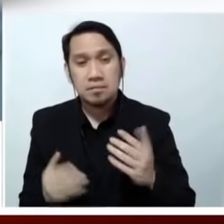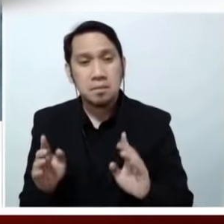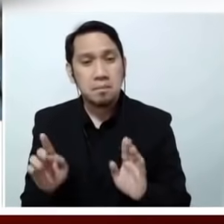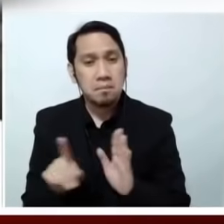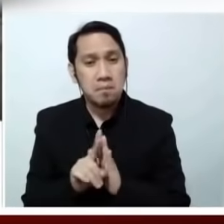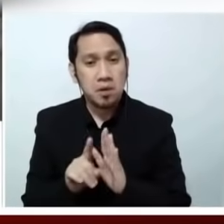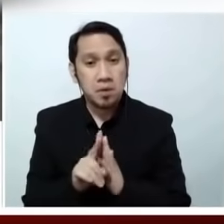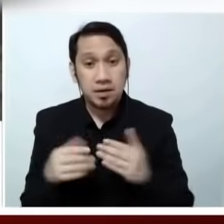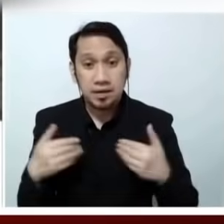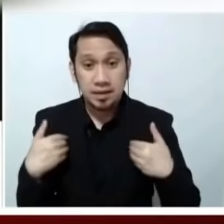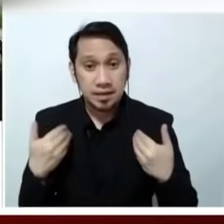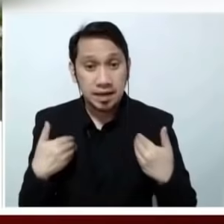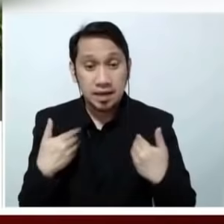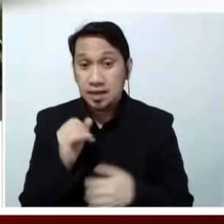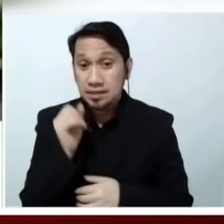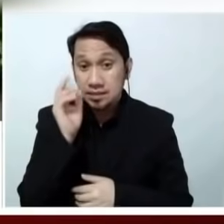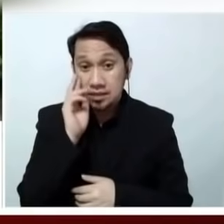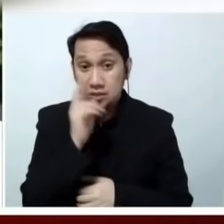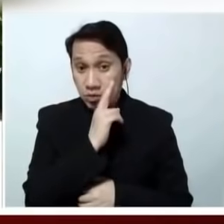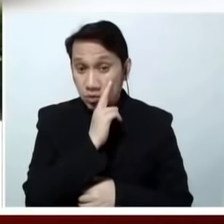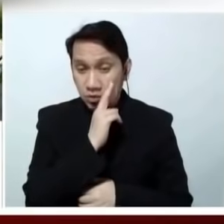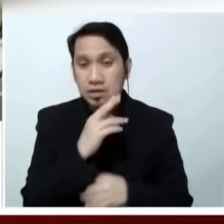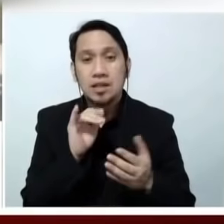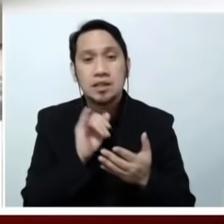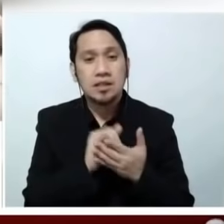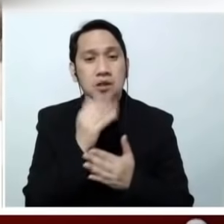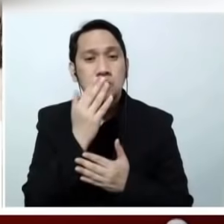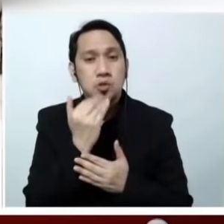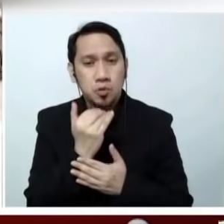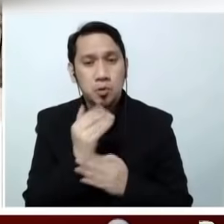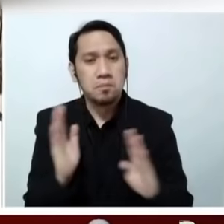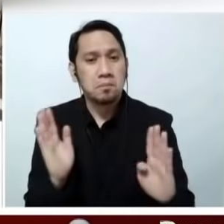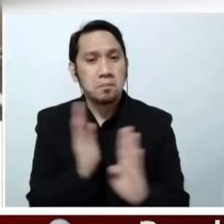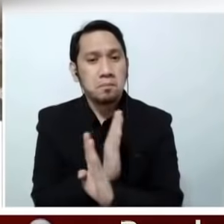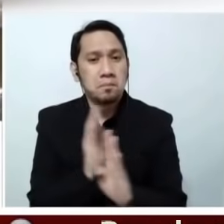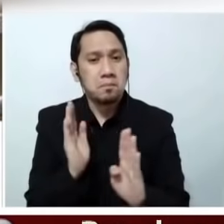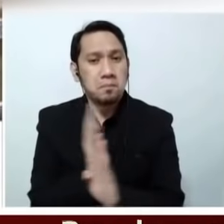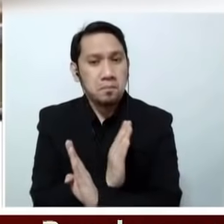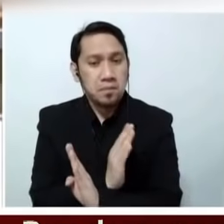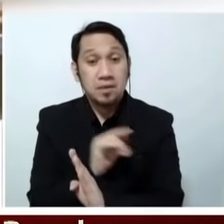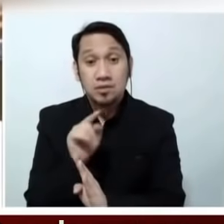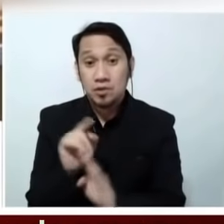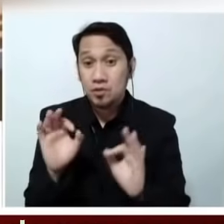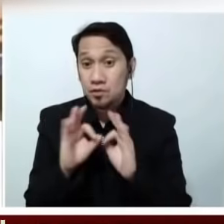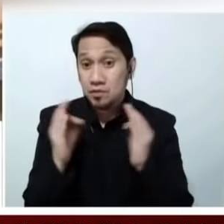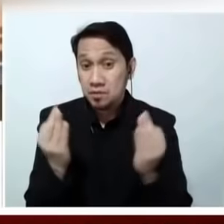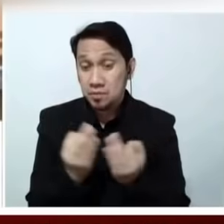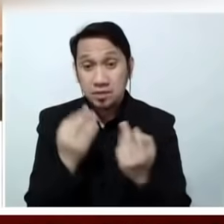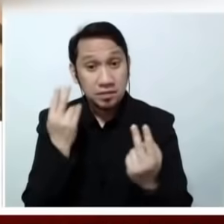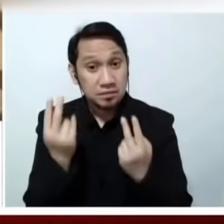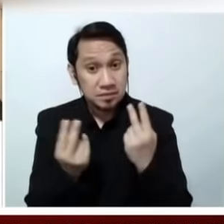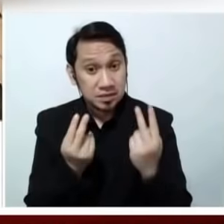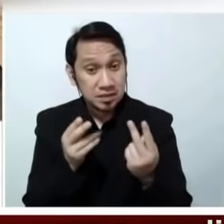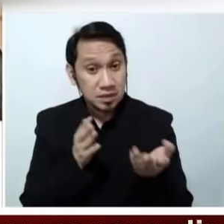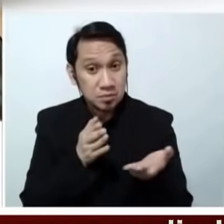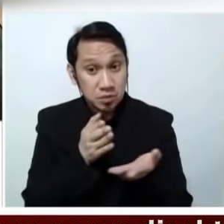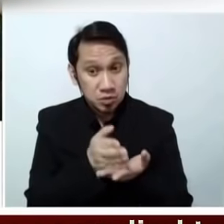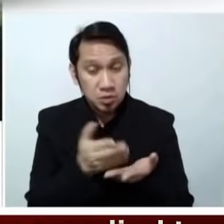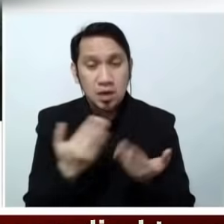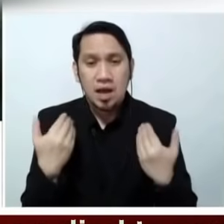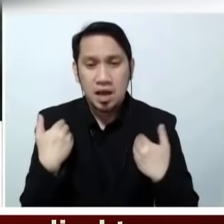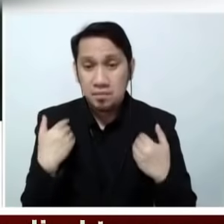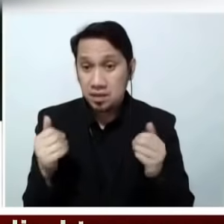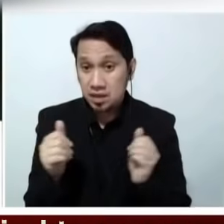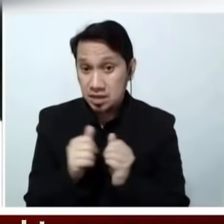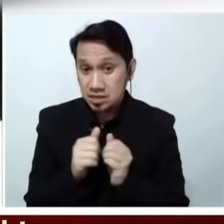senior citizen sa loob. Kaya napilitan maghalinhina ng mga miyembro ng isang pamilyang bibisita sa puntod para may kasama ang bata